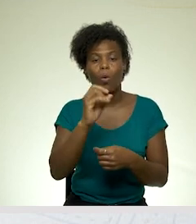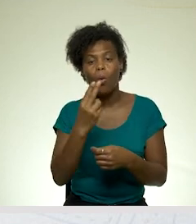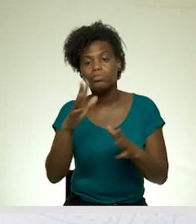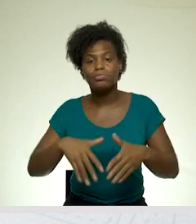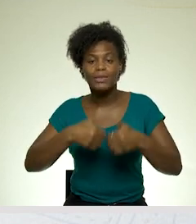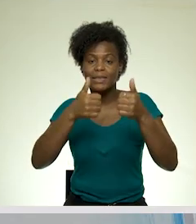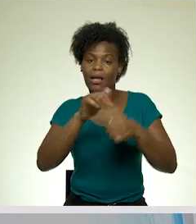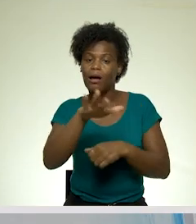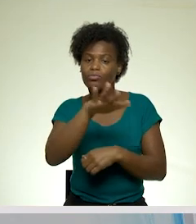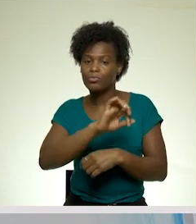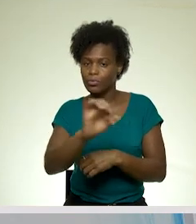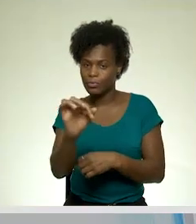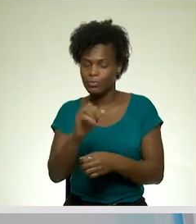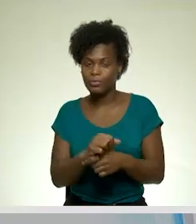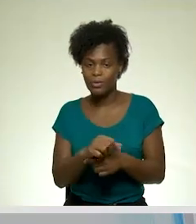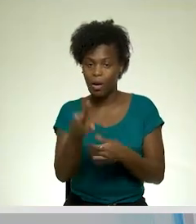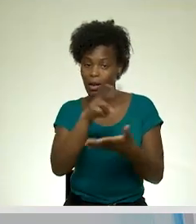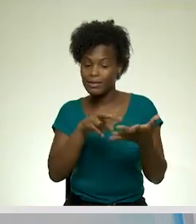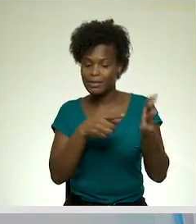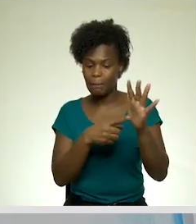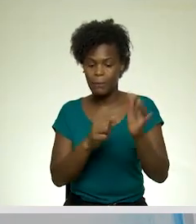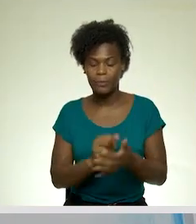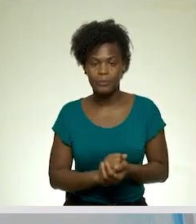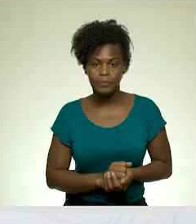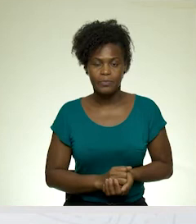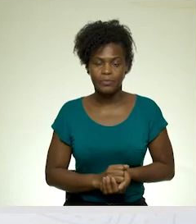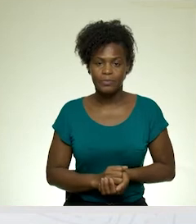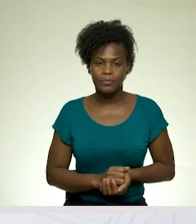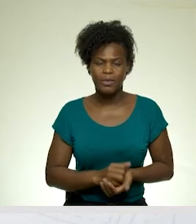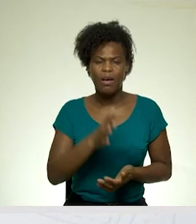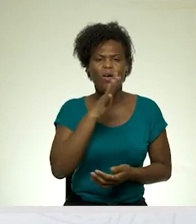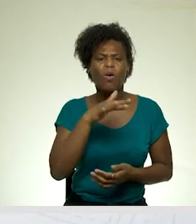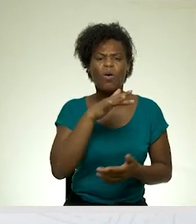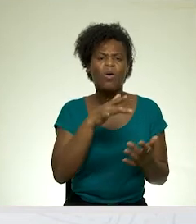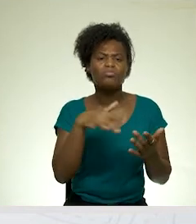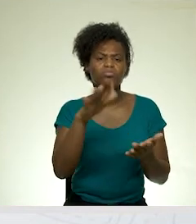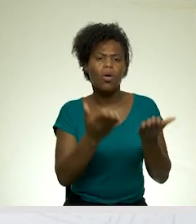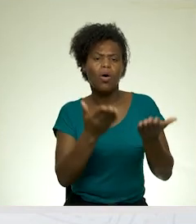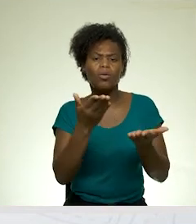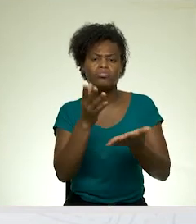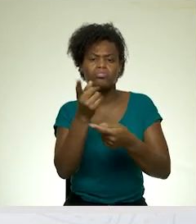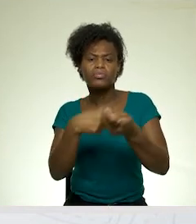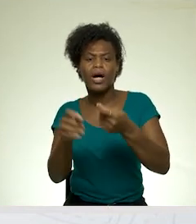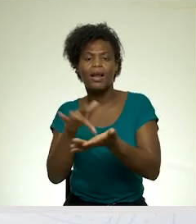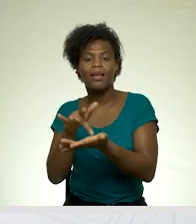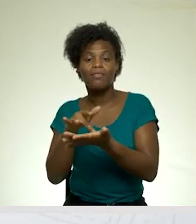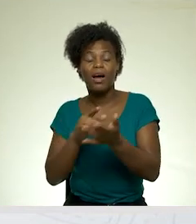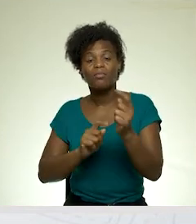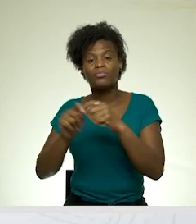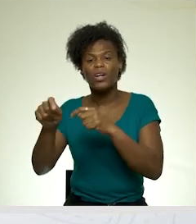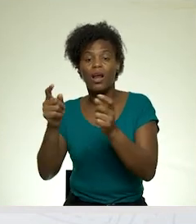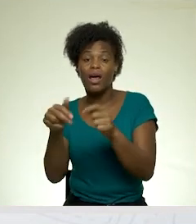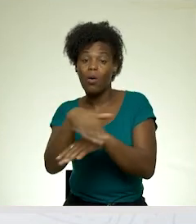ville. Lisons l'exemple. Où est la librairie? C'est au coin de la